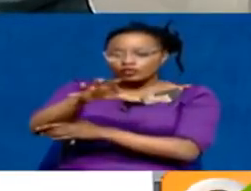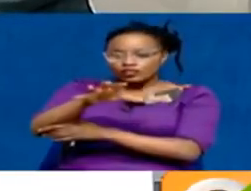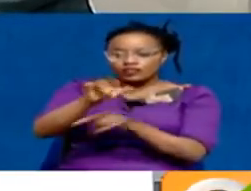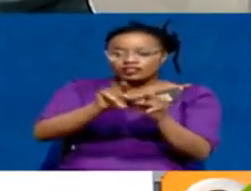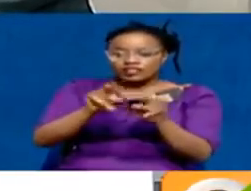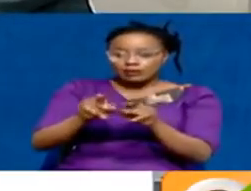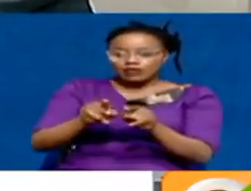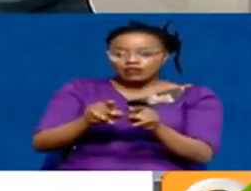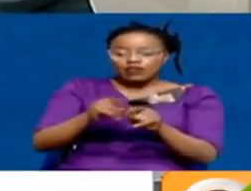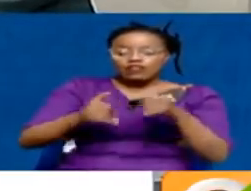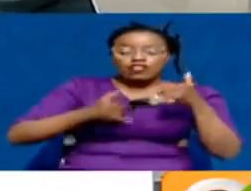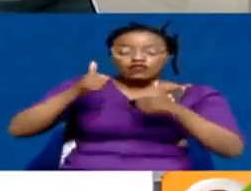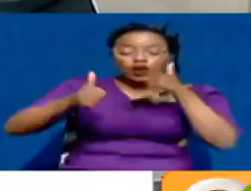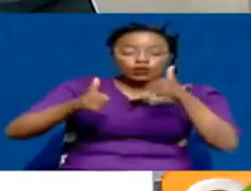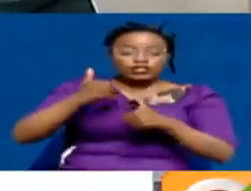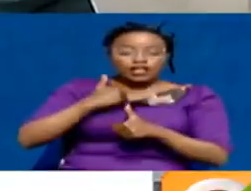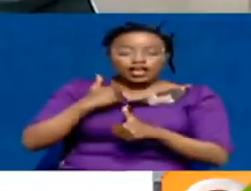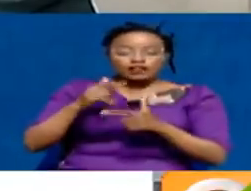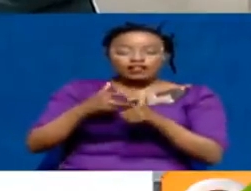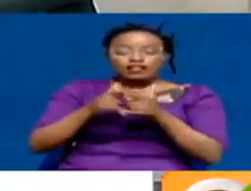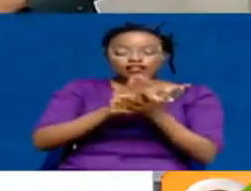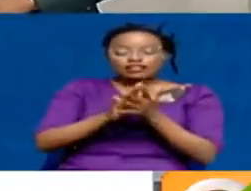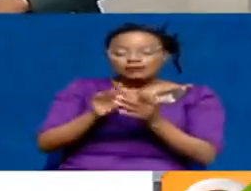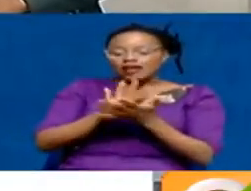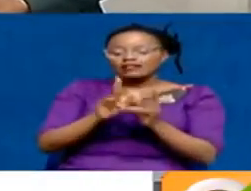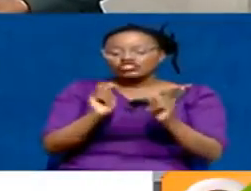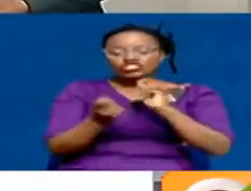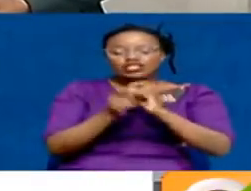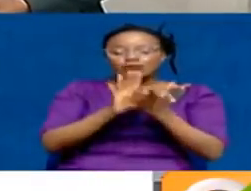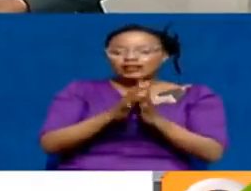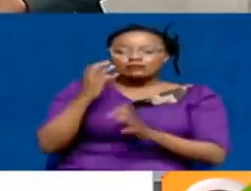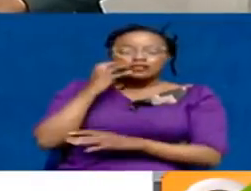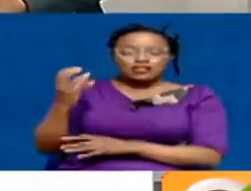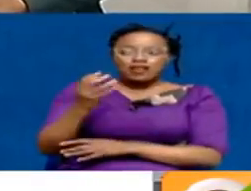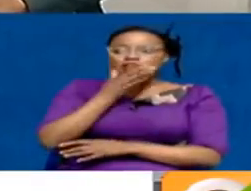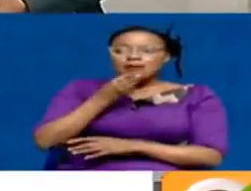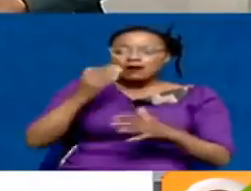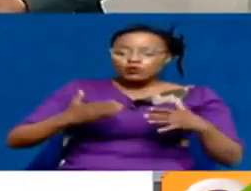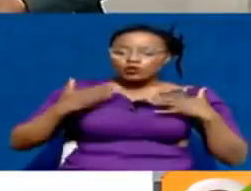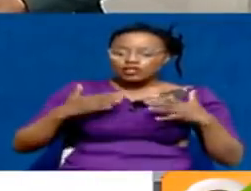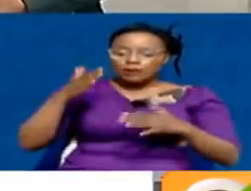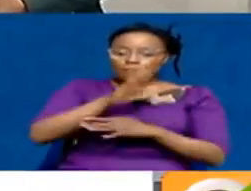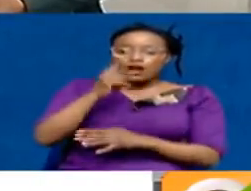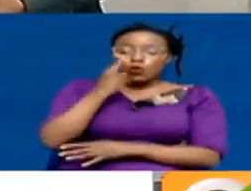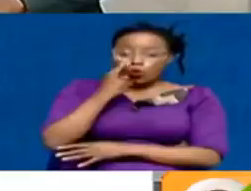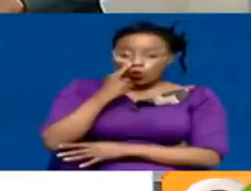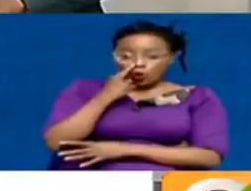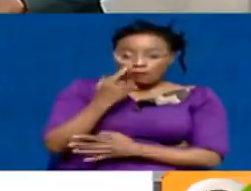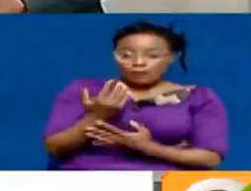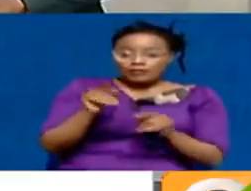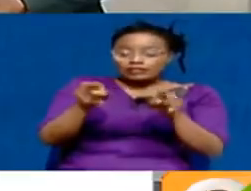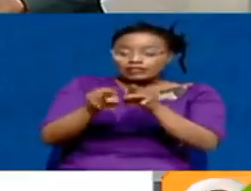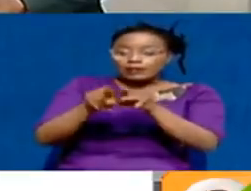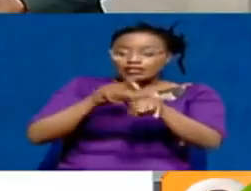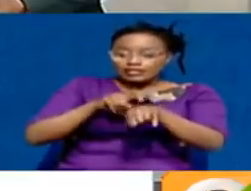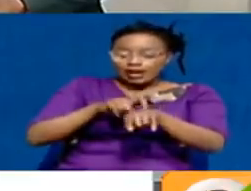huku furaha iliyokuwa kigeuka karaha. Na hii ni kwamba licha ya jamaa kufurahia kurejea kwake nyumbani, ardhi